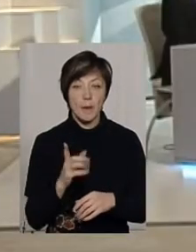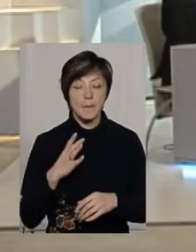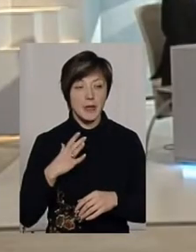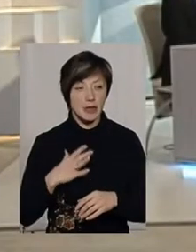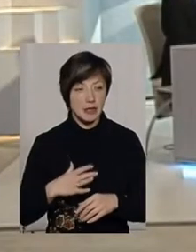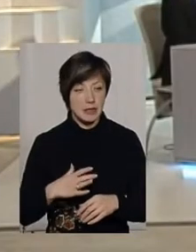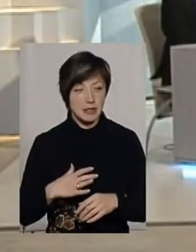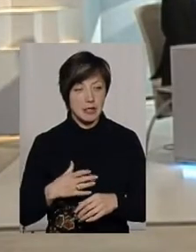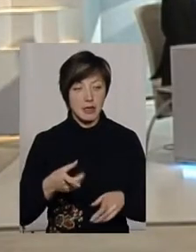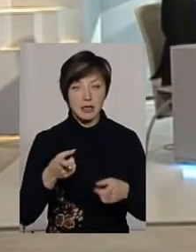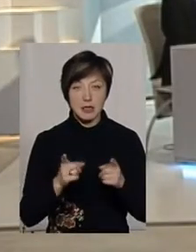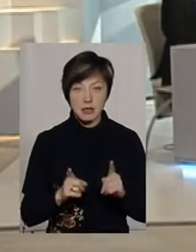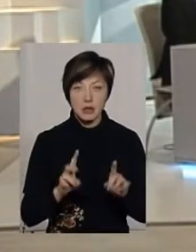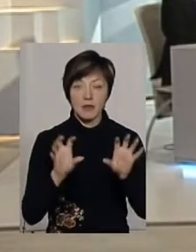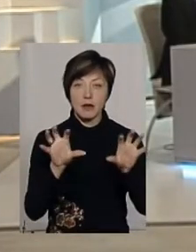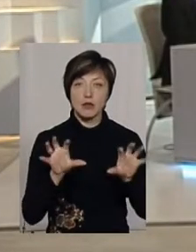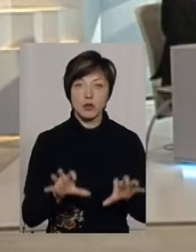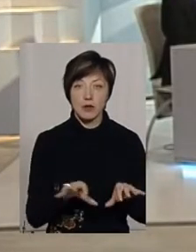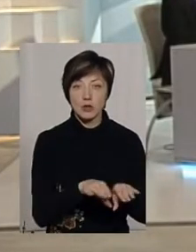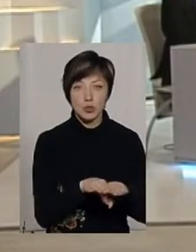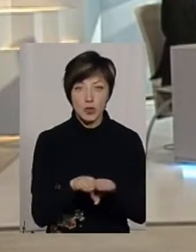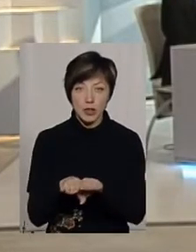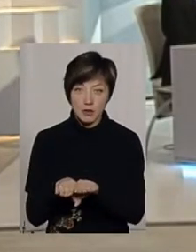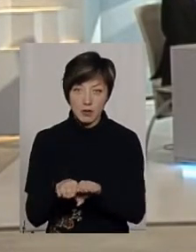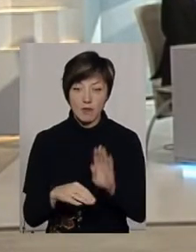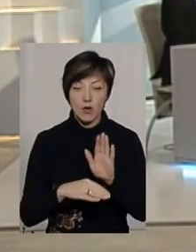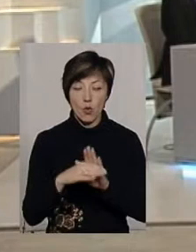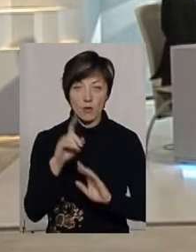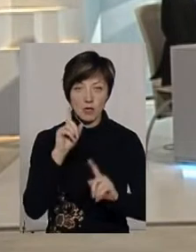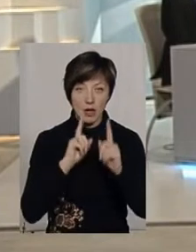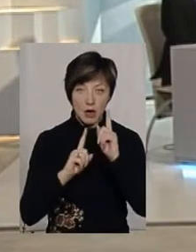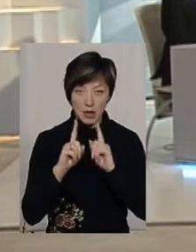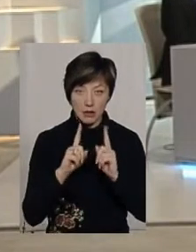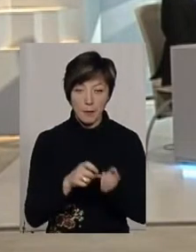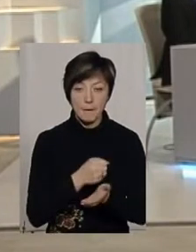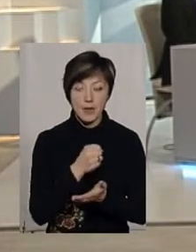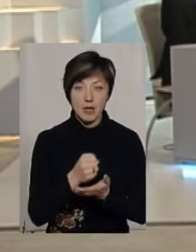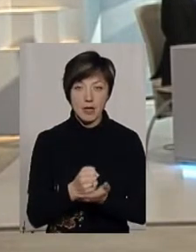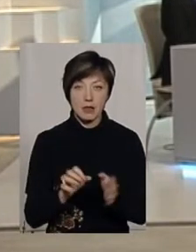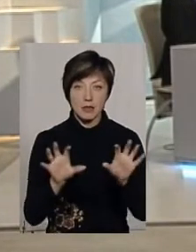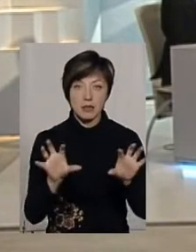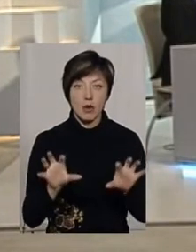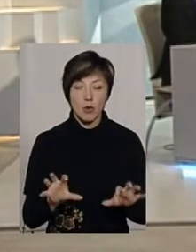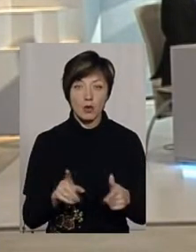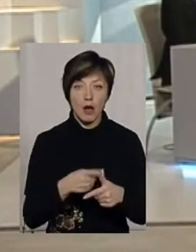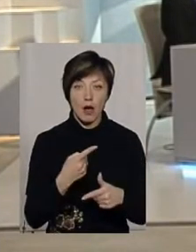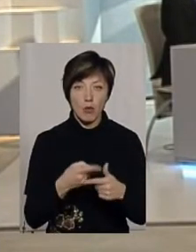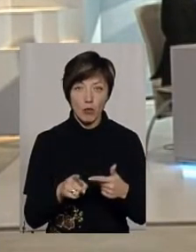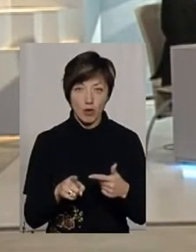прийдеться дійсно і на законодавчому рівні, я маю на увазі Верховна Рада, прийняти якісь закони